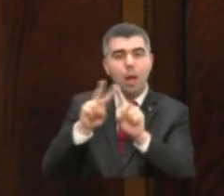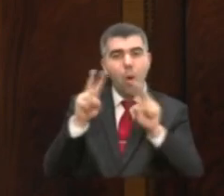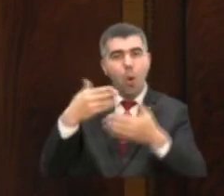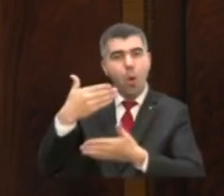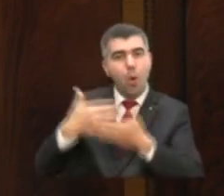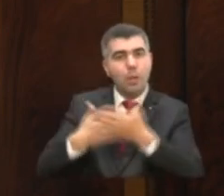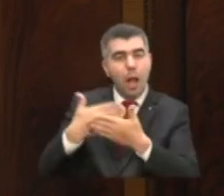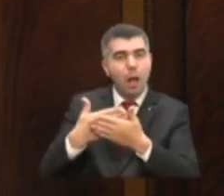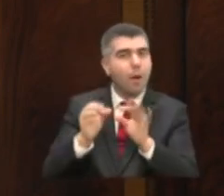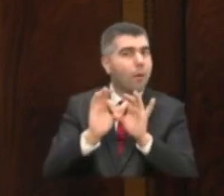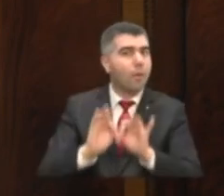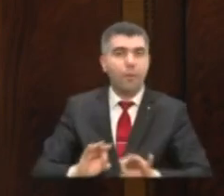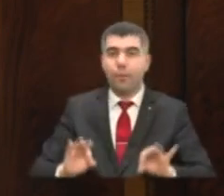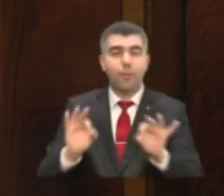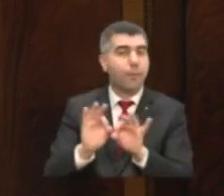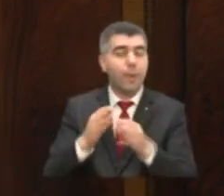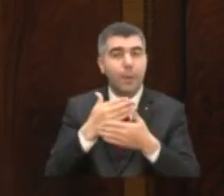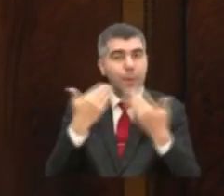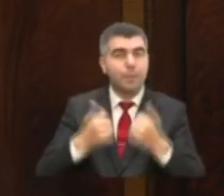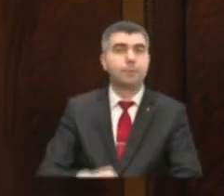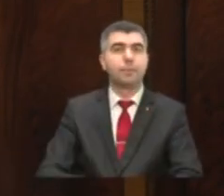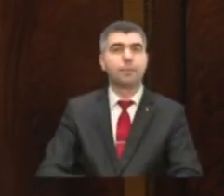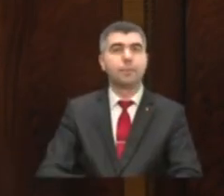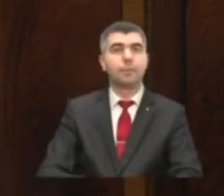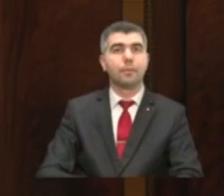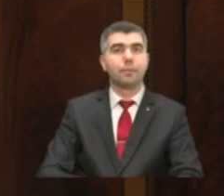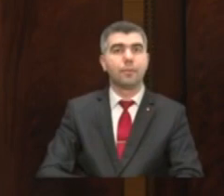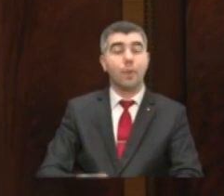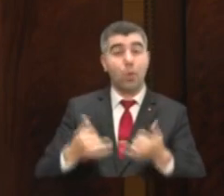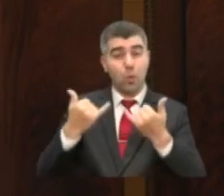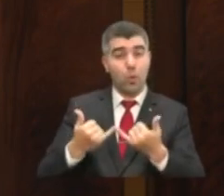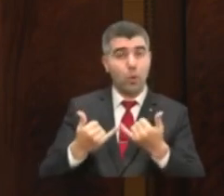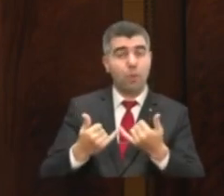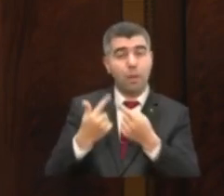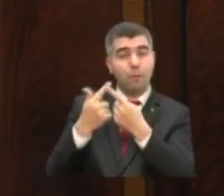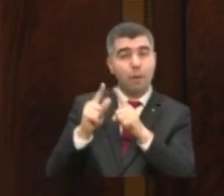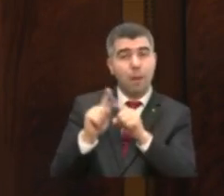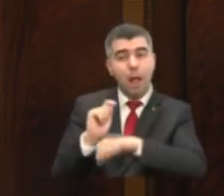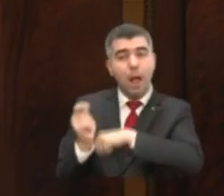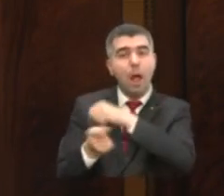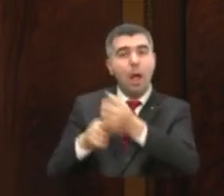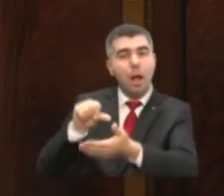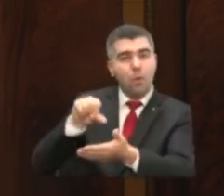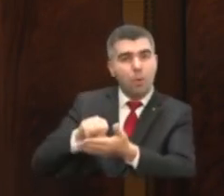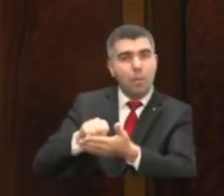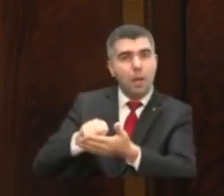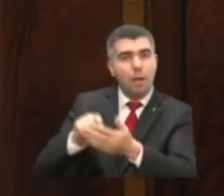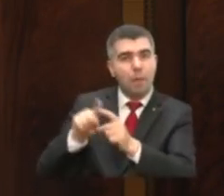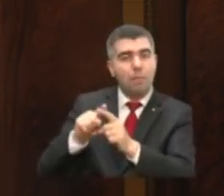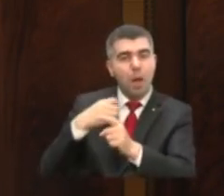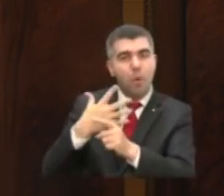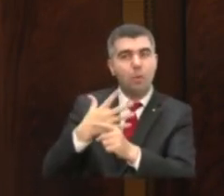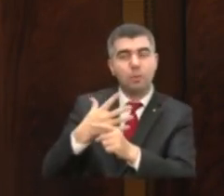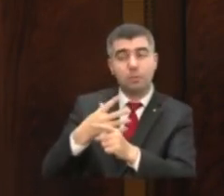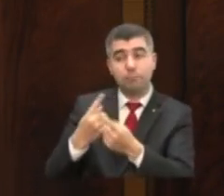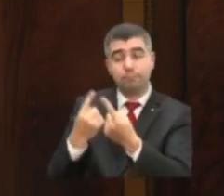شباب يشتغلون بدون عقود، اليوم كاين تهدي الأوضاع في الوسط القهاوي وفي الهوامش الحواضر،